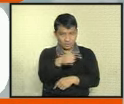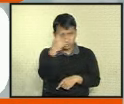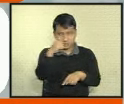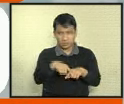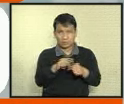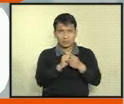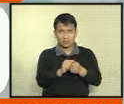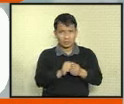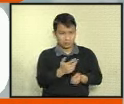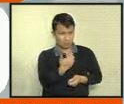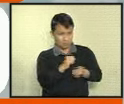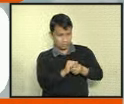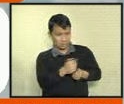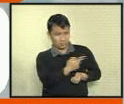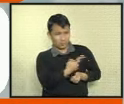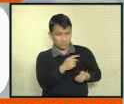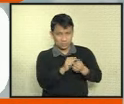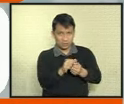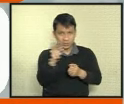Kasama kita doon, naghanap tayo ng bahay.